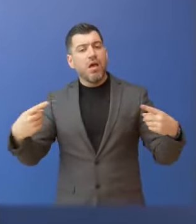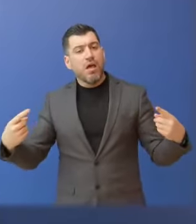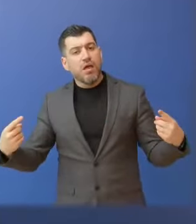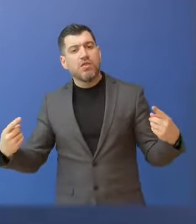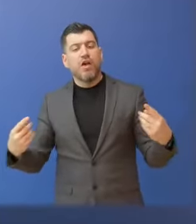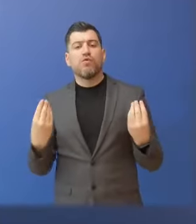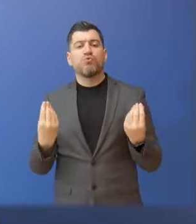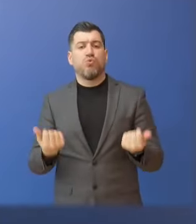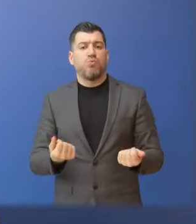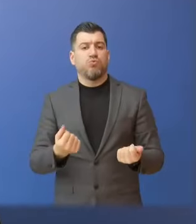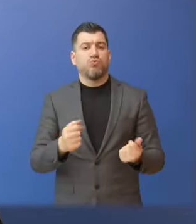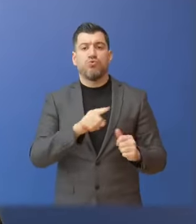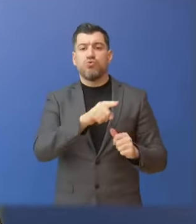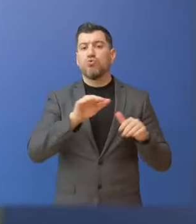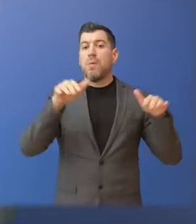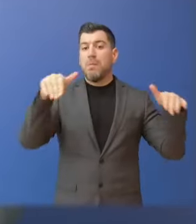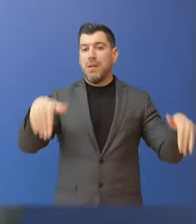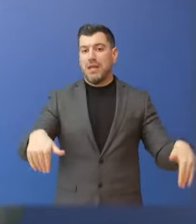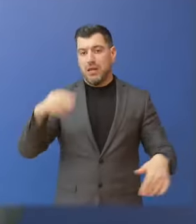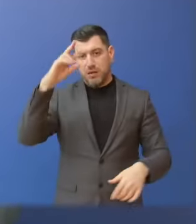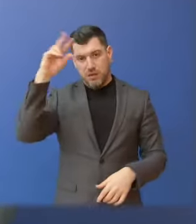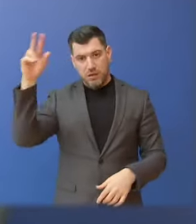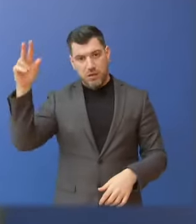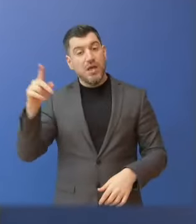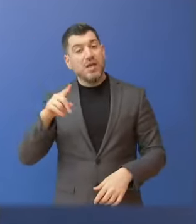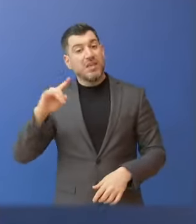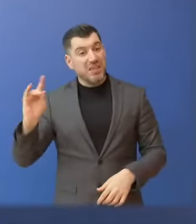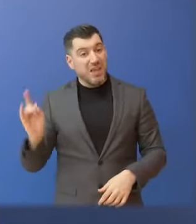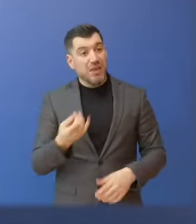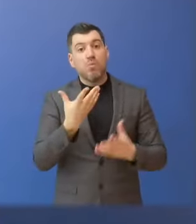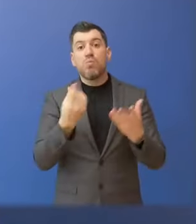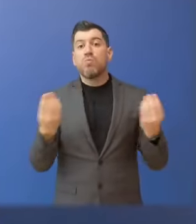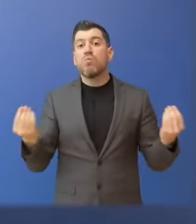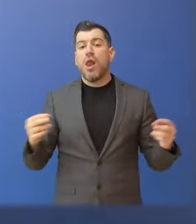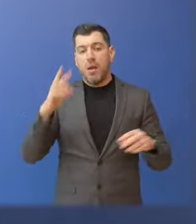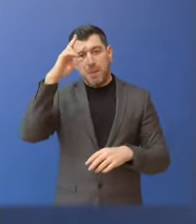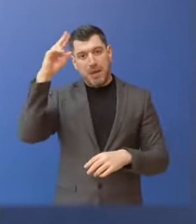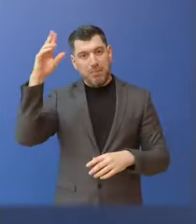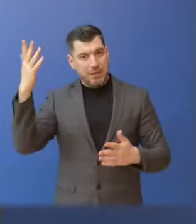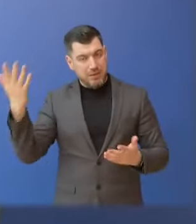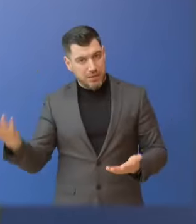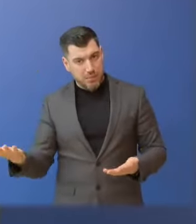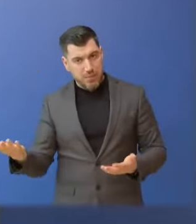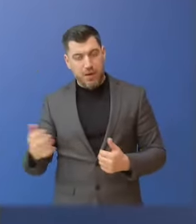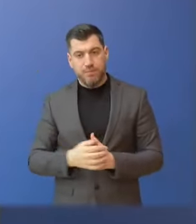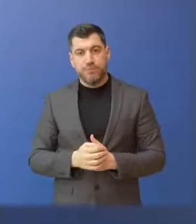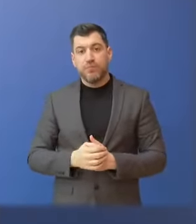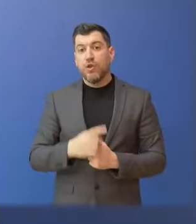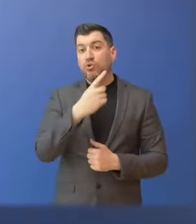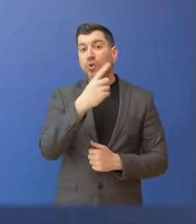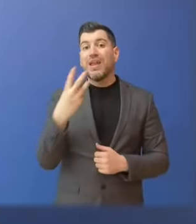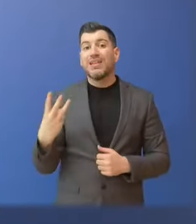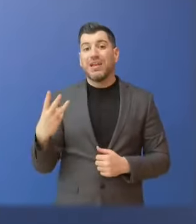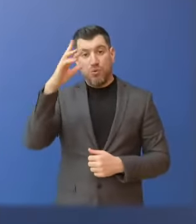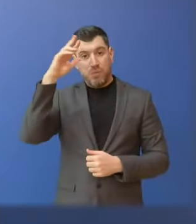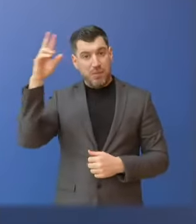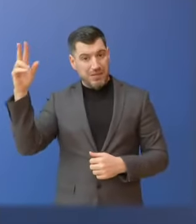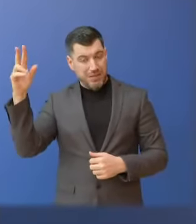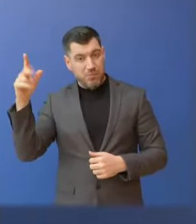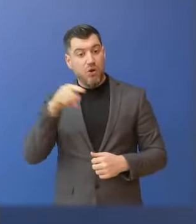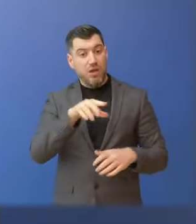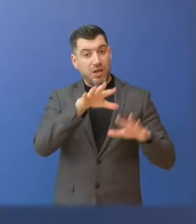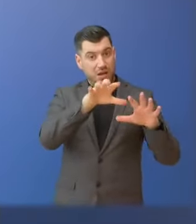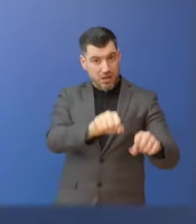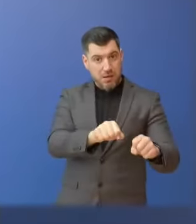έγινε στη συνέχεια η σύνοδος των μπριάν και ήδη στη συντριπτική πλειοψηφία των τμημάτων προχωρά που στο 1/3 είναι υπο κατάληψη